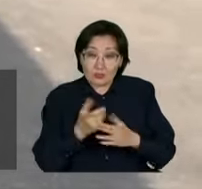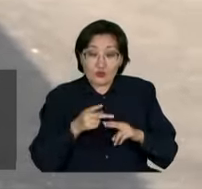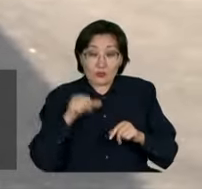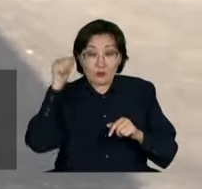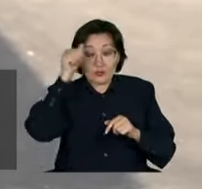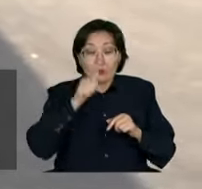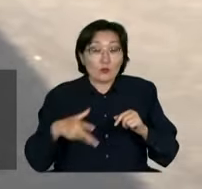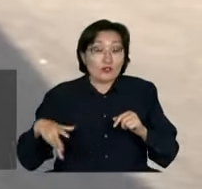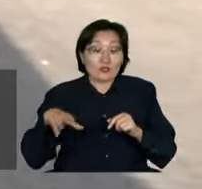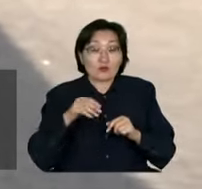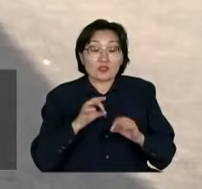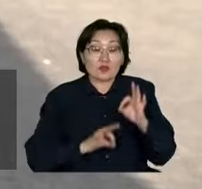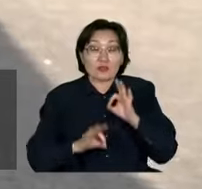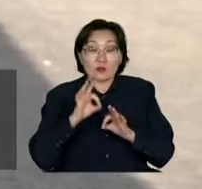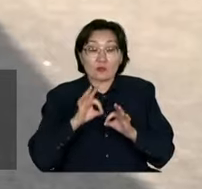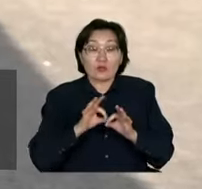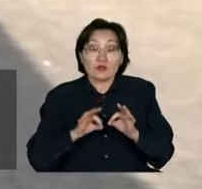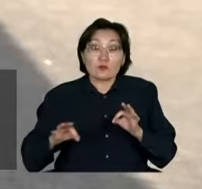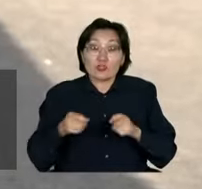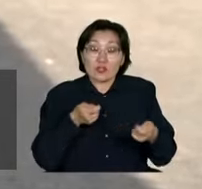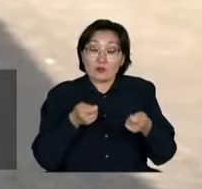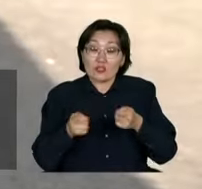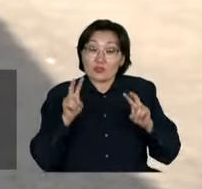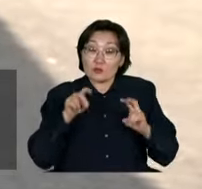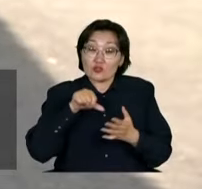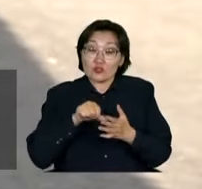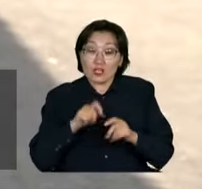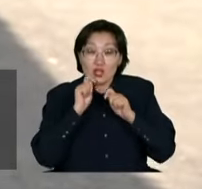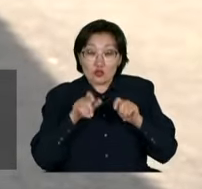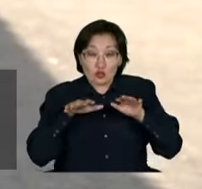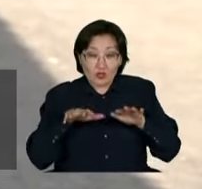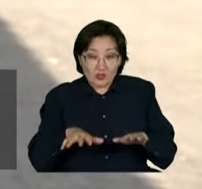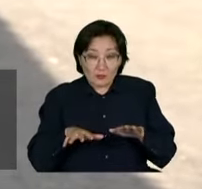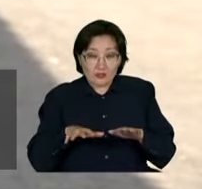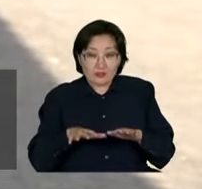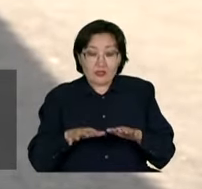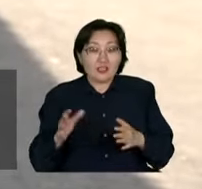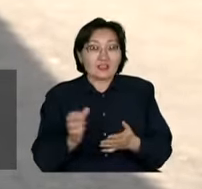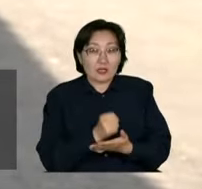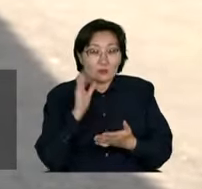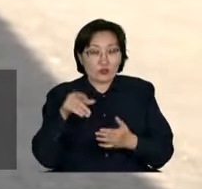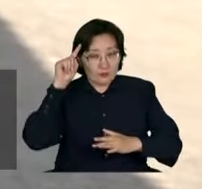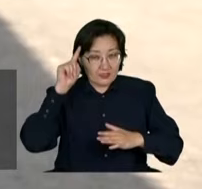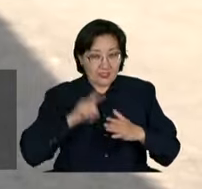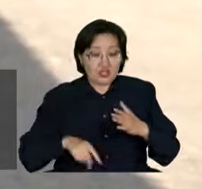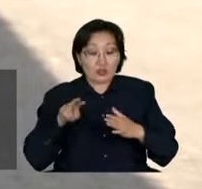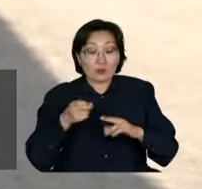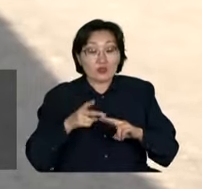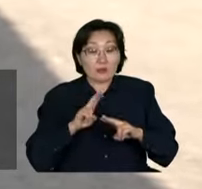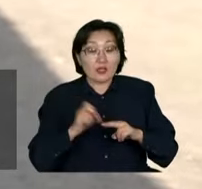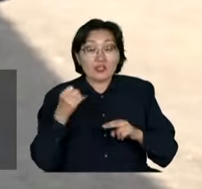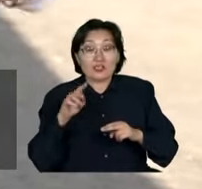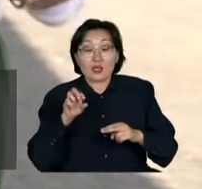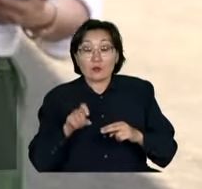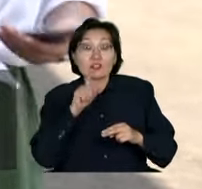жылы барлық шығыс өңірлік қолбасшылығының намысын қорғап, жүлделі орынмен қайтатынымызға сенімдімін. Және де осы Айбын